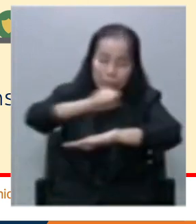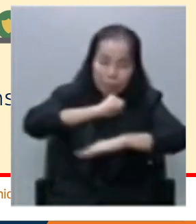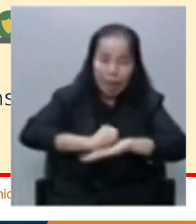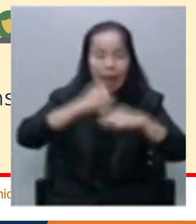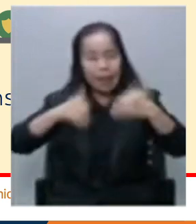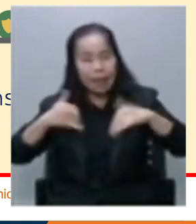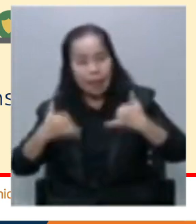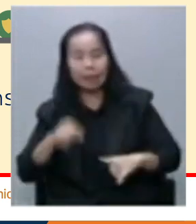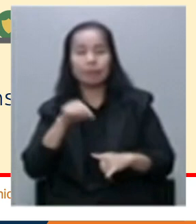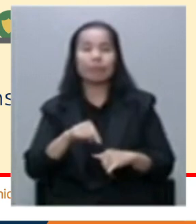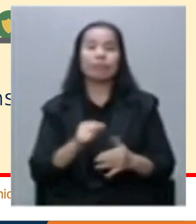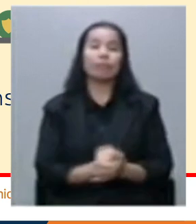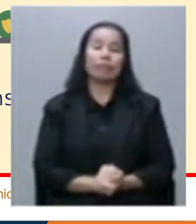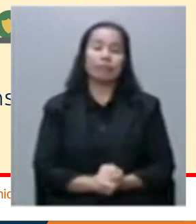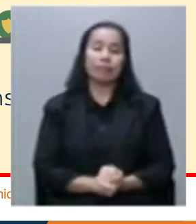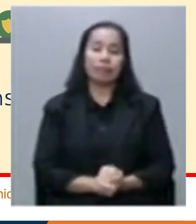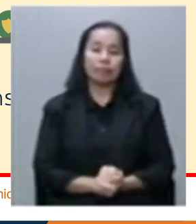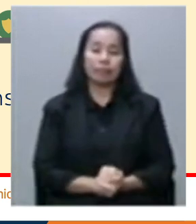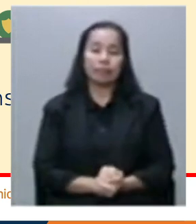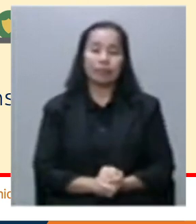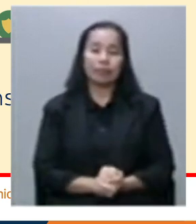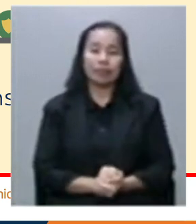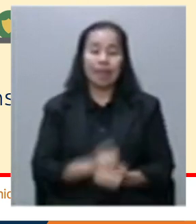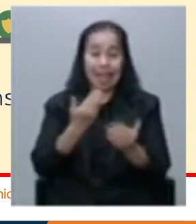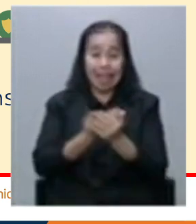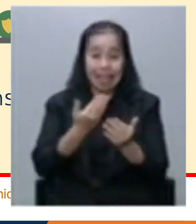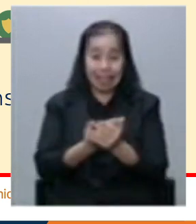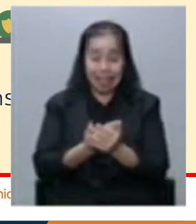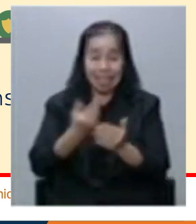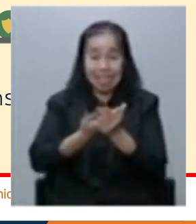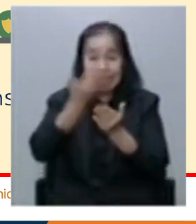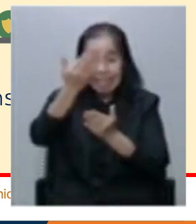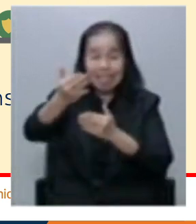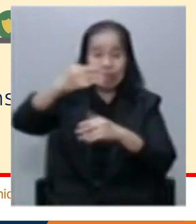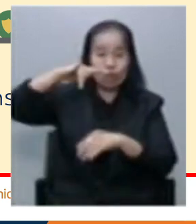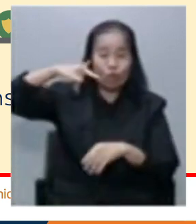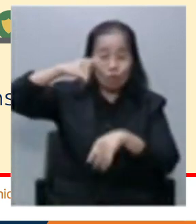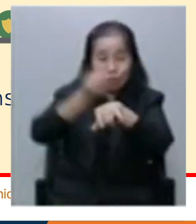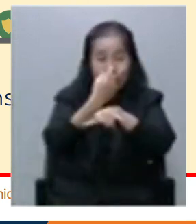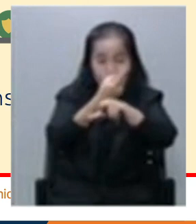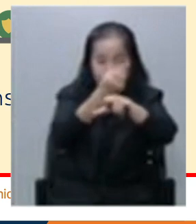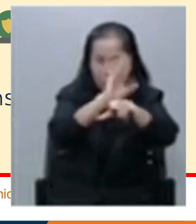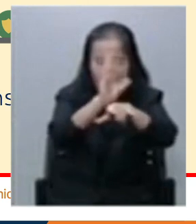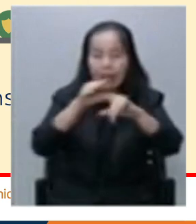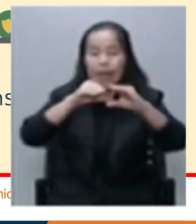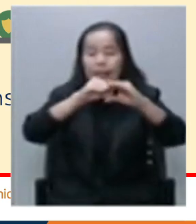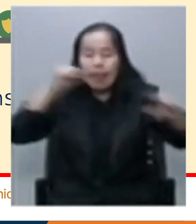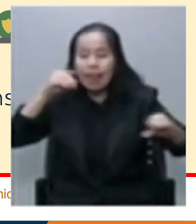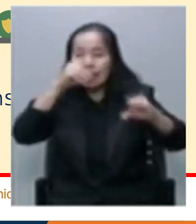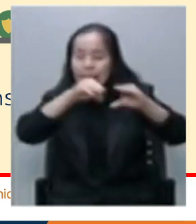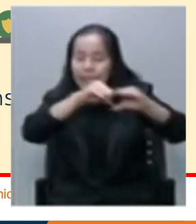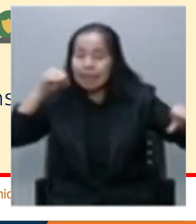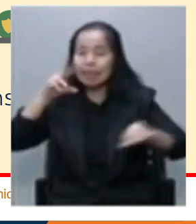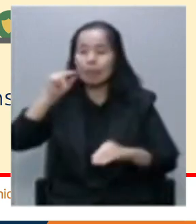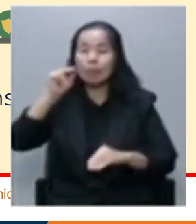ครงการหนึ่งนะครับคือไม่ใช่เม็ดเงินทั้งหมดที่ใช้ซื้อเฮลิคอปเตอร์นะครับและปืนเล็กยาวนะครับแต่ดึงมาส่วนหนึ่งครับ34ล้านบา